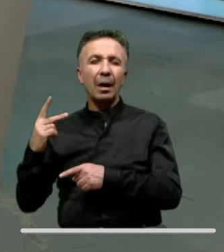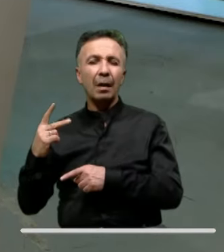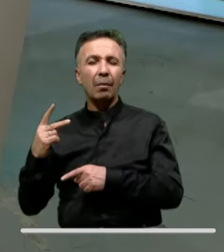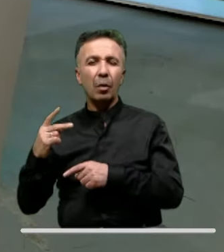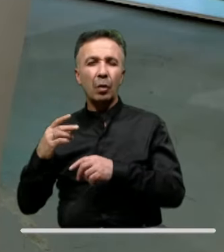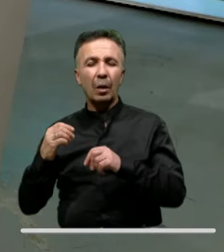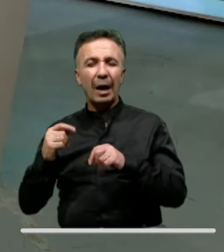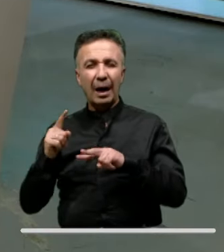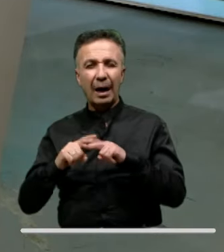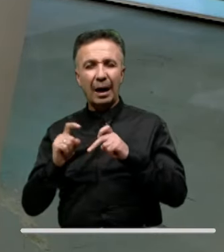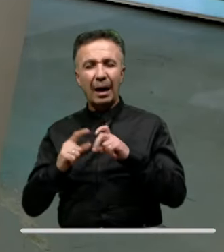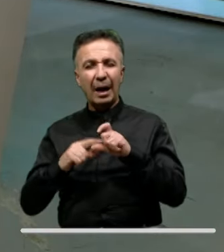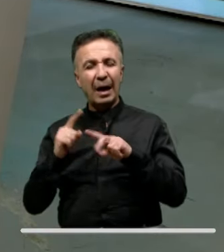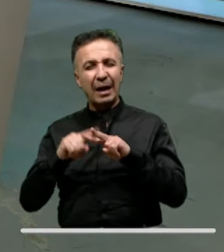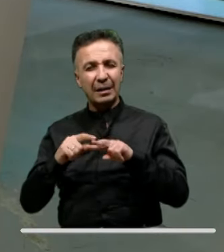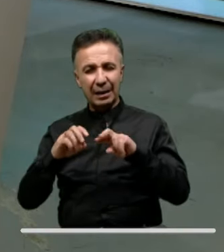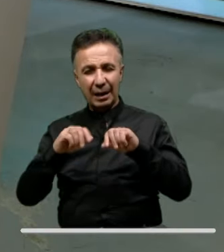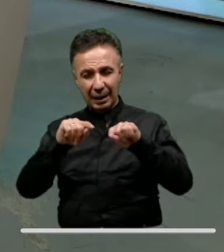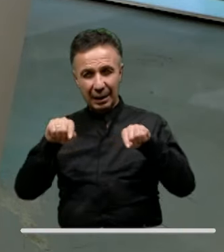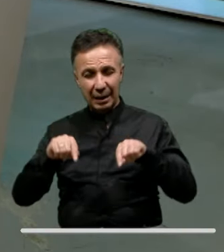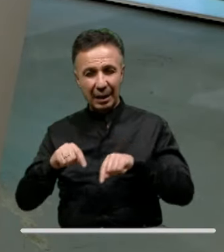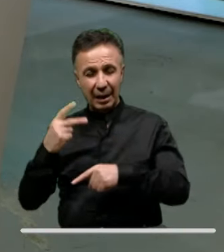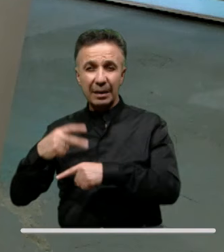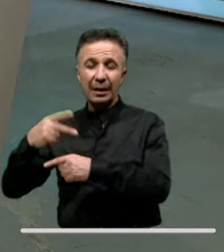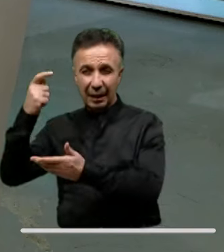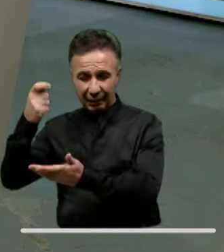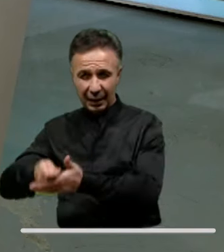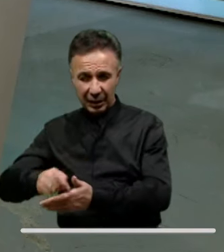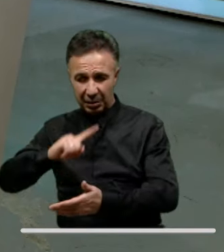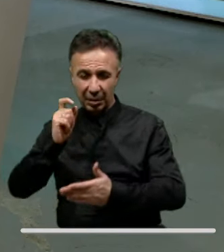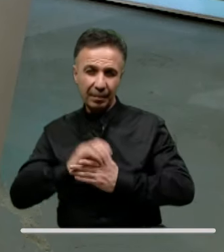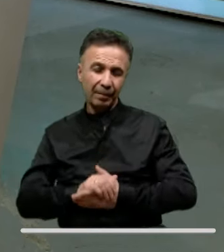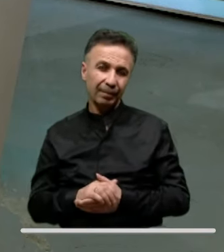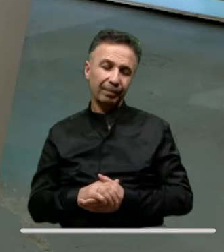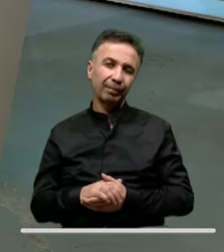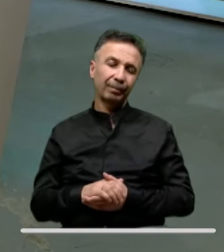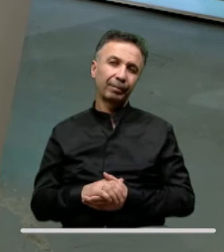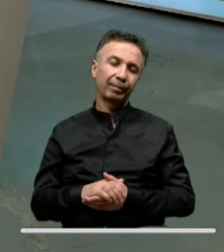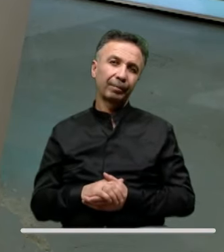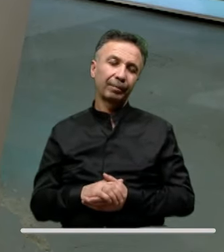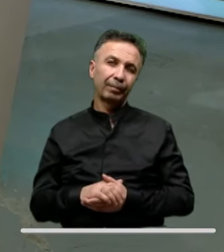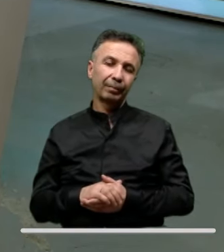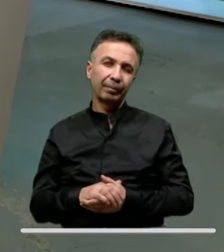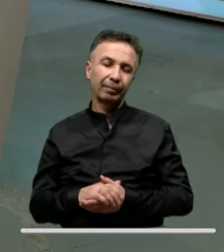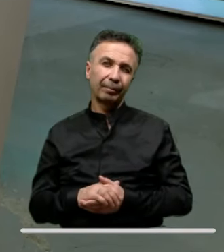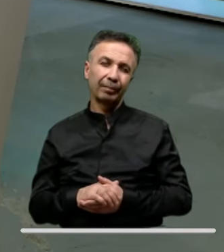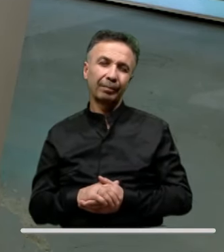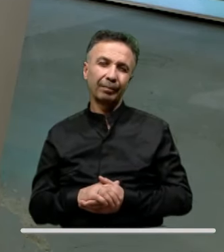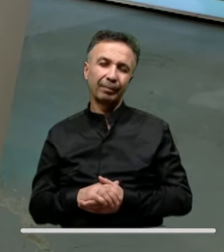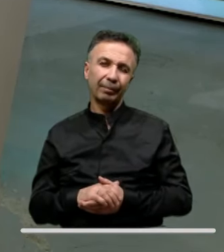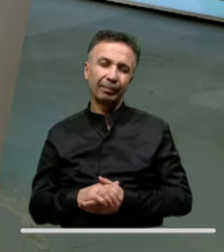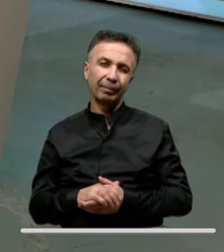şey yapmadım şu ana kadar vermedim. Var mı yok mu bilmiyorum. Bir getirisi yok duruyor. Yatırım amaçlı almıştım. Bunu ne amaçla aldınız Mehmet abi?